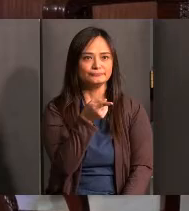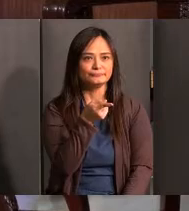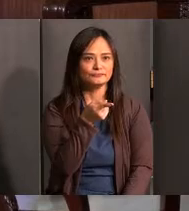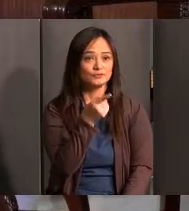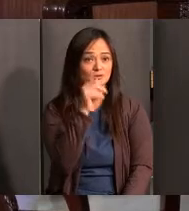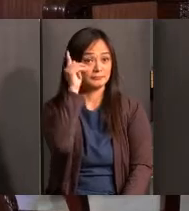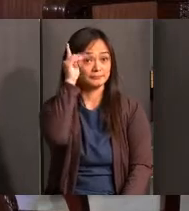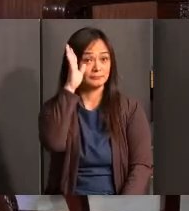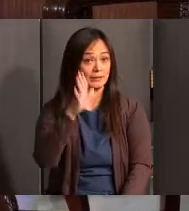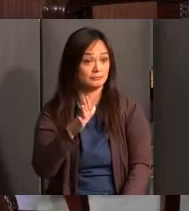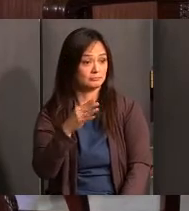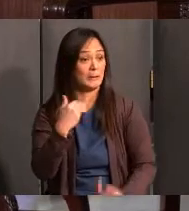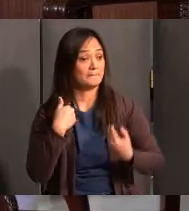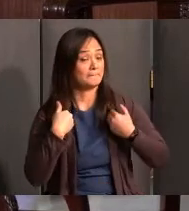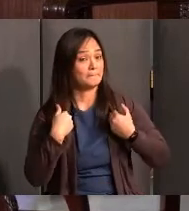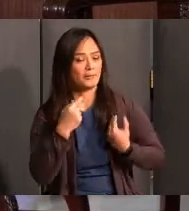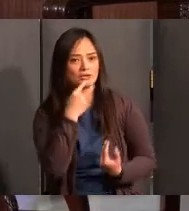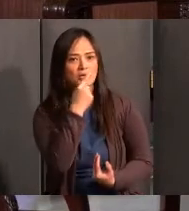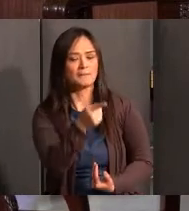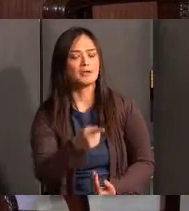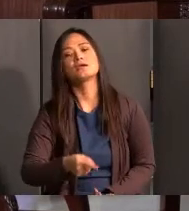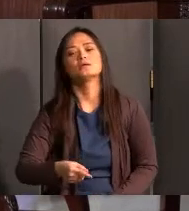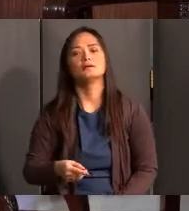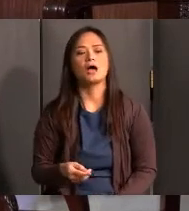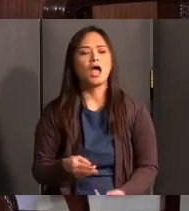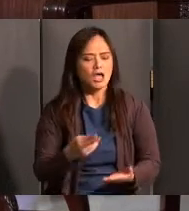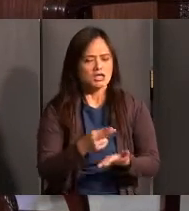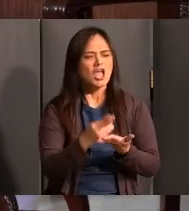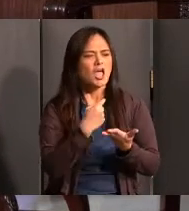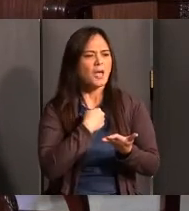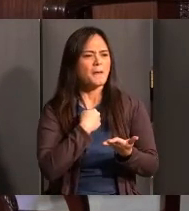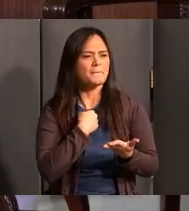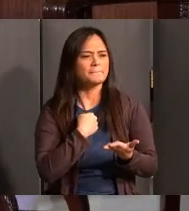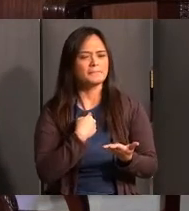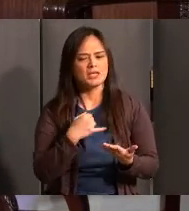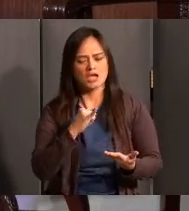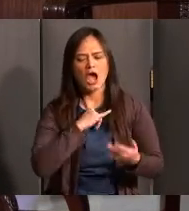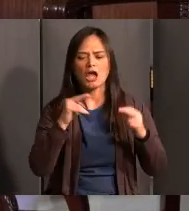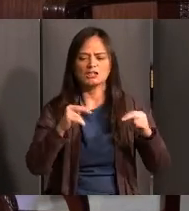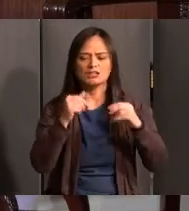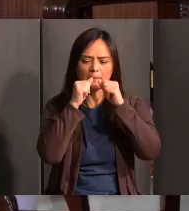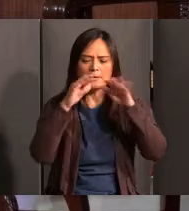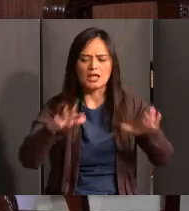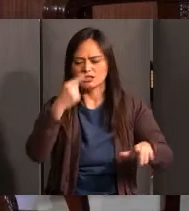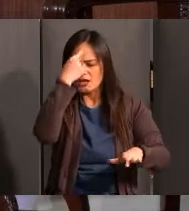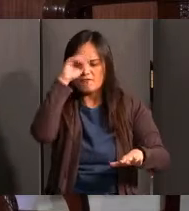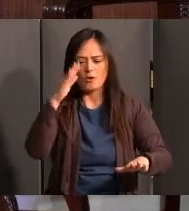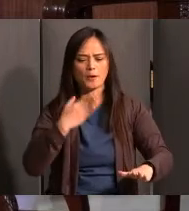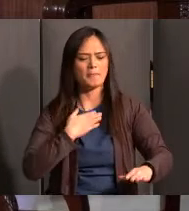sa business ko." Ito na naman tayo. Gusto mo lang ako pag-blessing sa business mo eh.